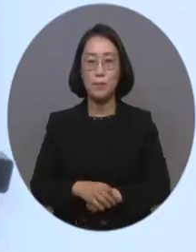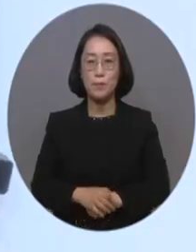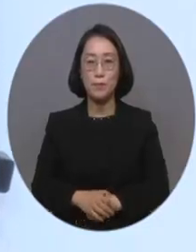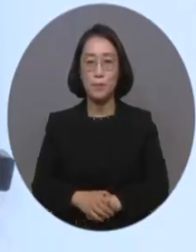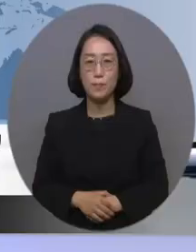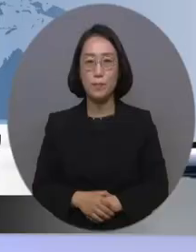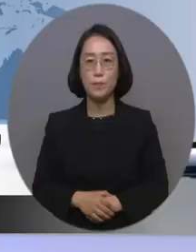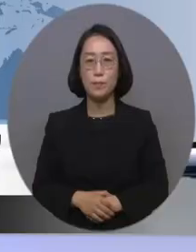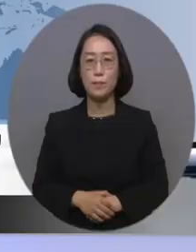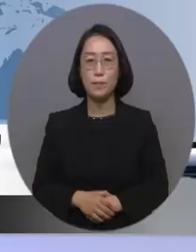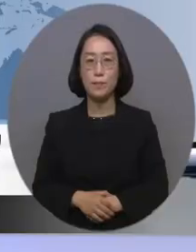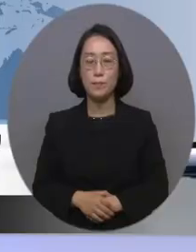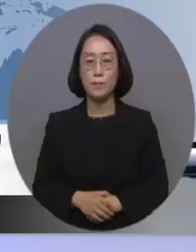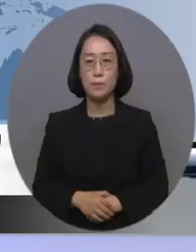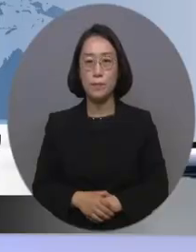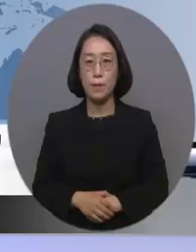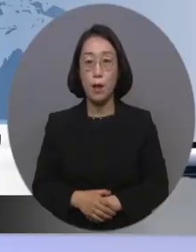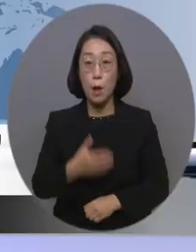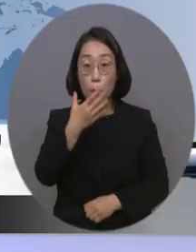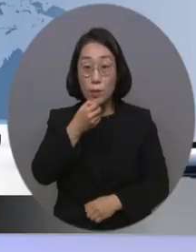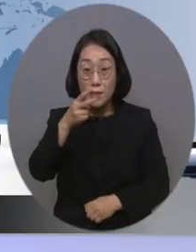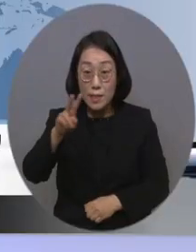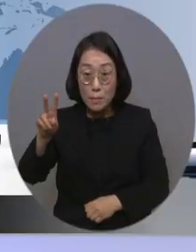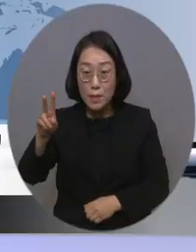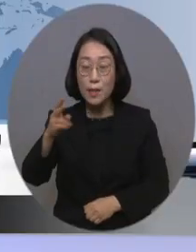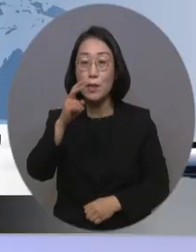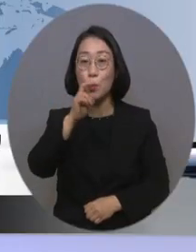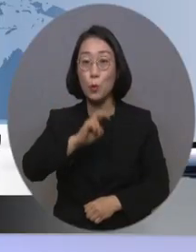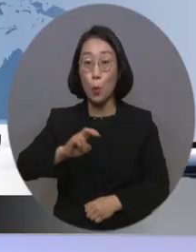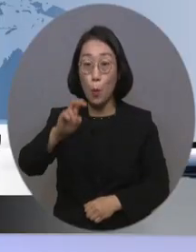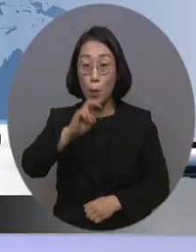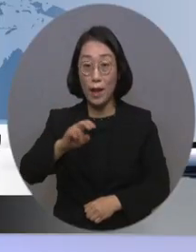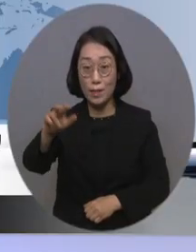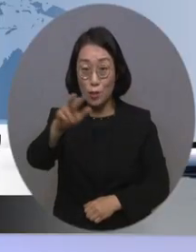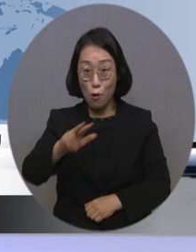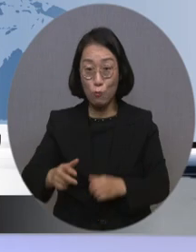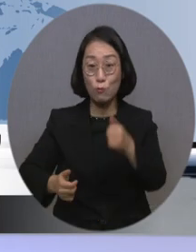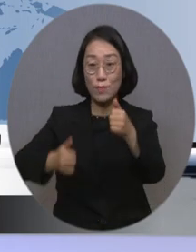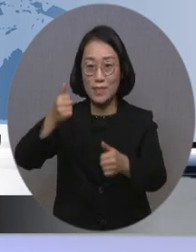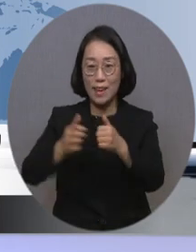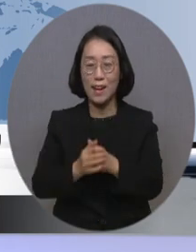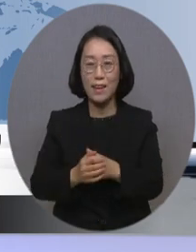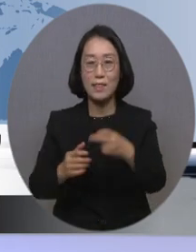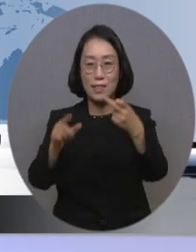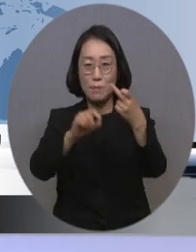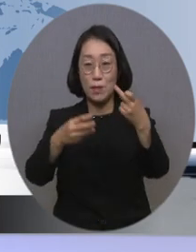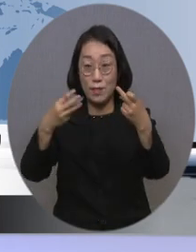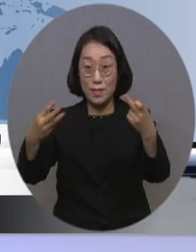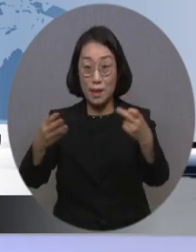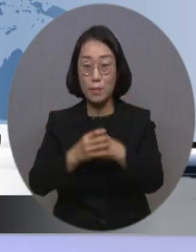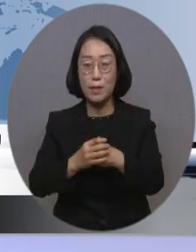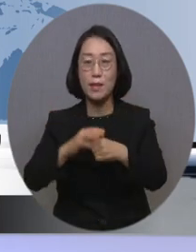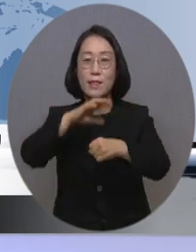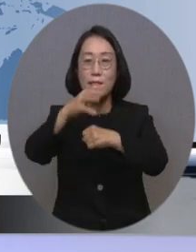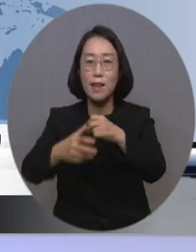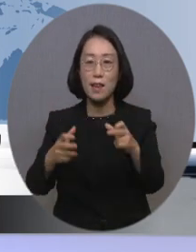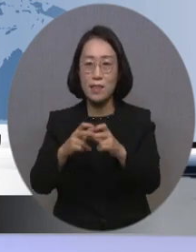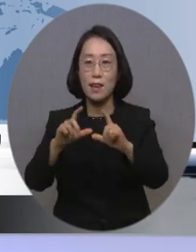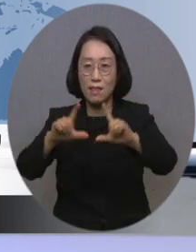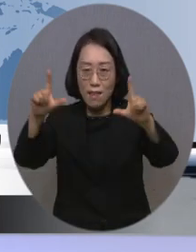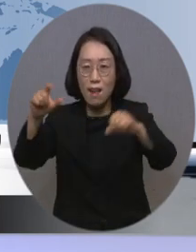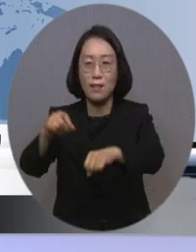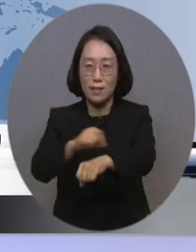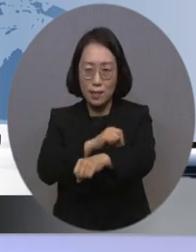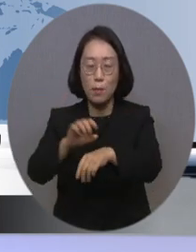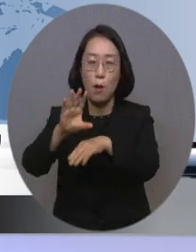박순용입니다. 복지TV의 생방송 전국 나눔 노래자랑이 12월 3일 세계 장애인의 날을 맞아